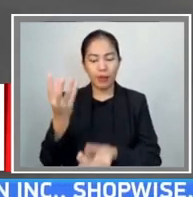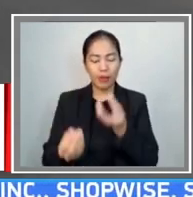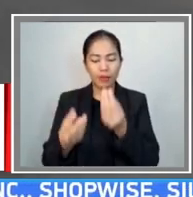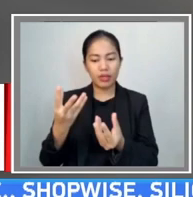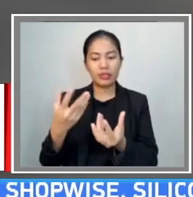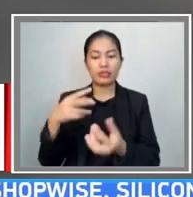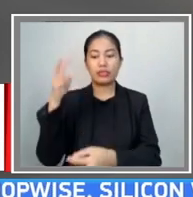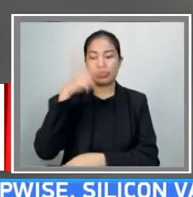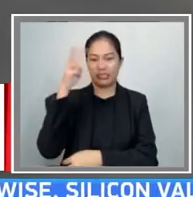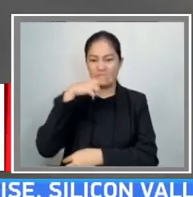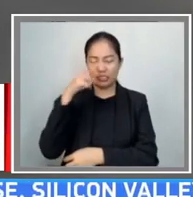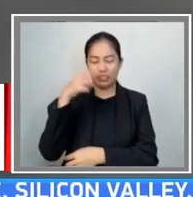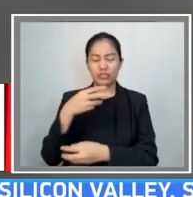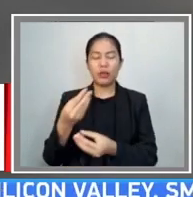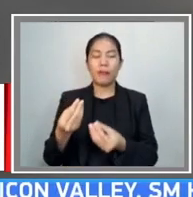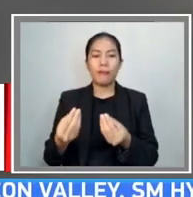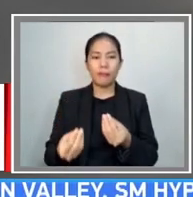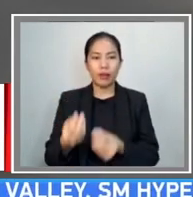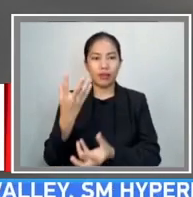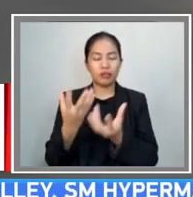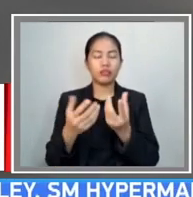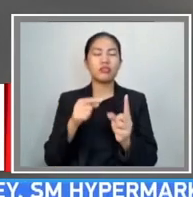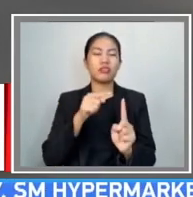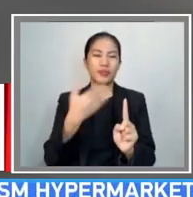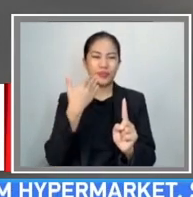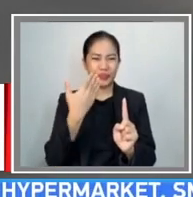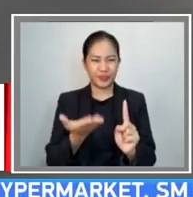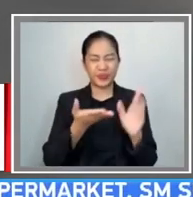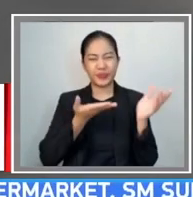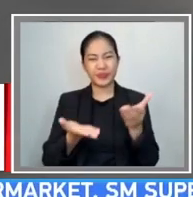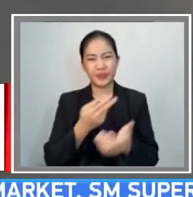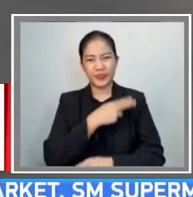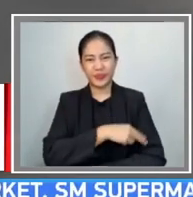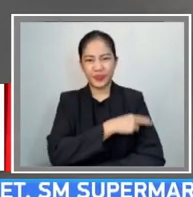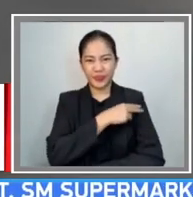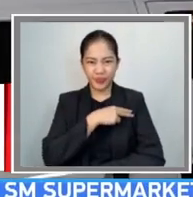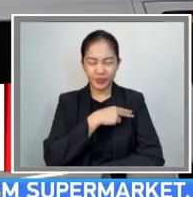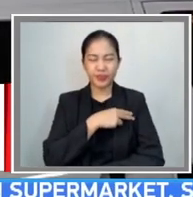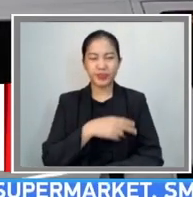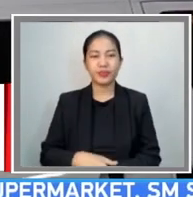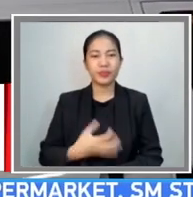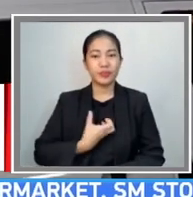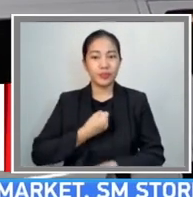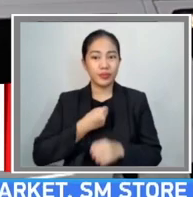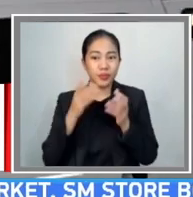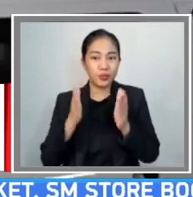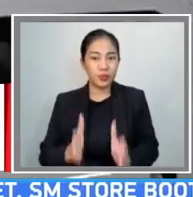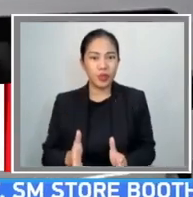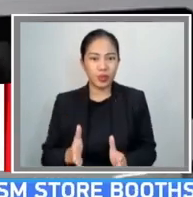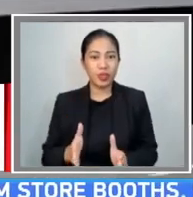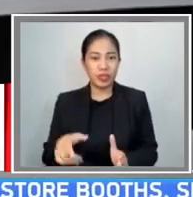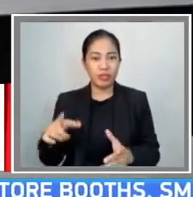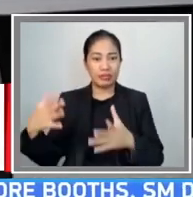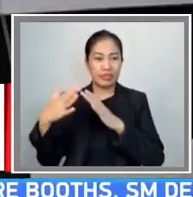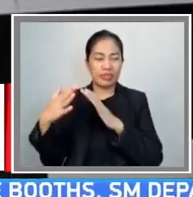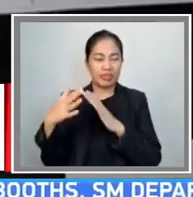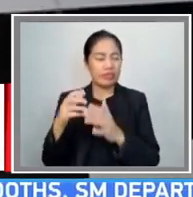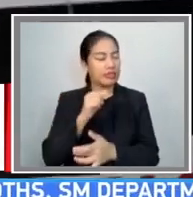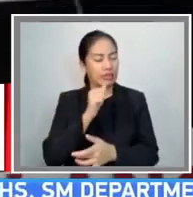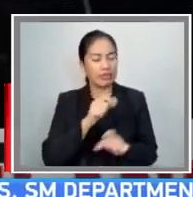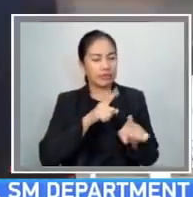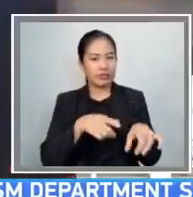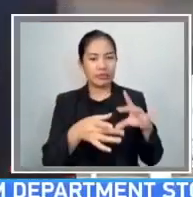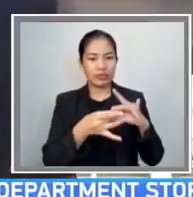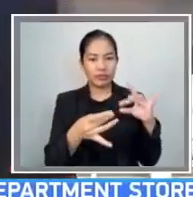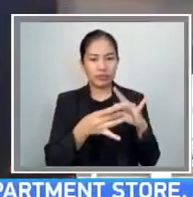sumabog. Nasawi po siya sa ospital. Wala pang pahayag ang may-ari ng pabrika. Patuloy naman ang investigasyon ng pulisya.